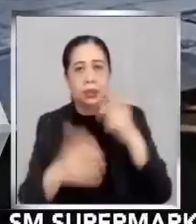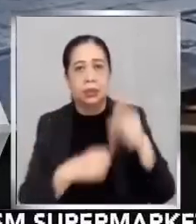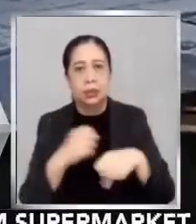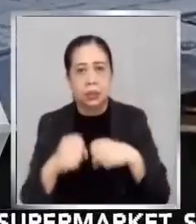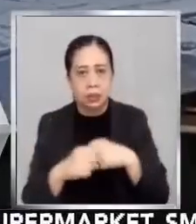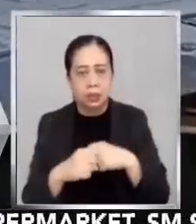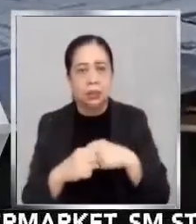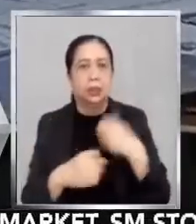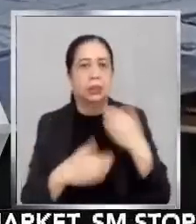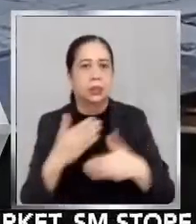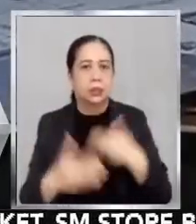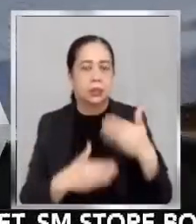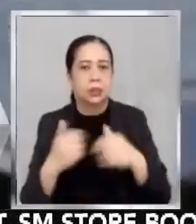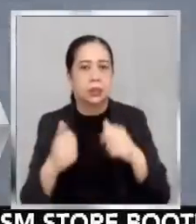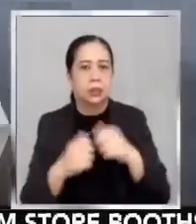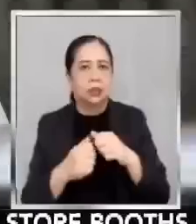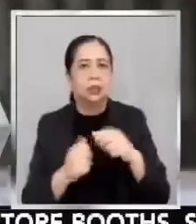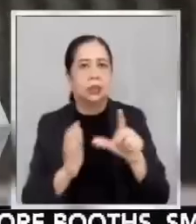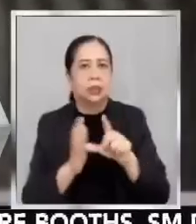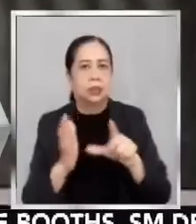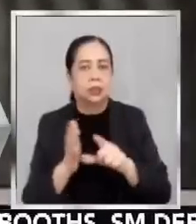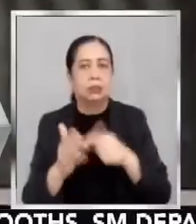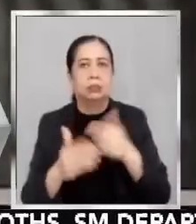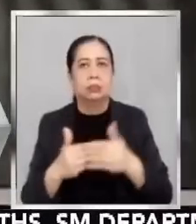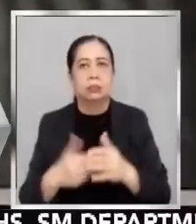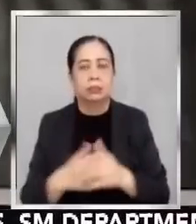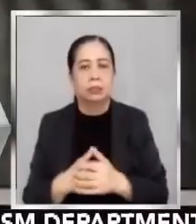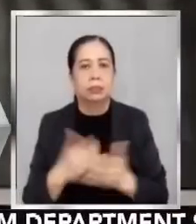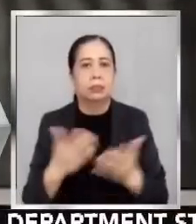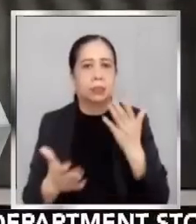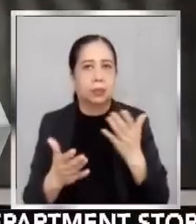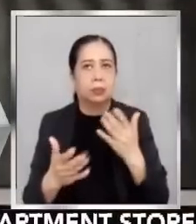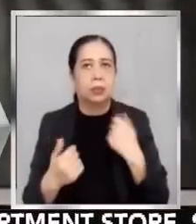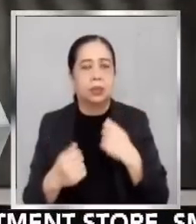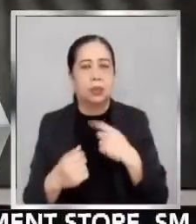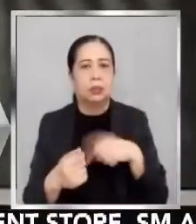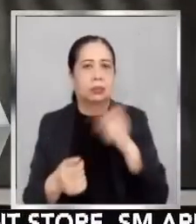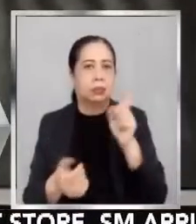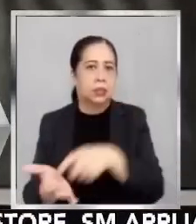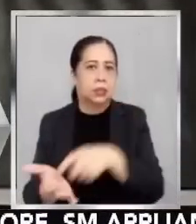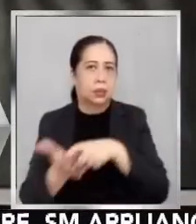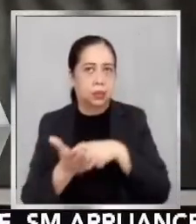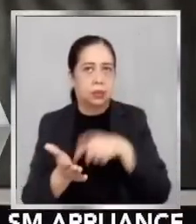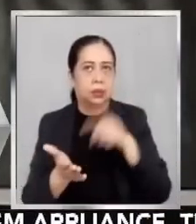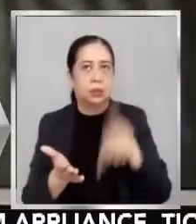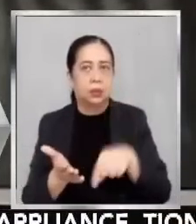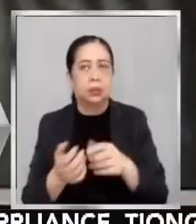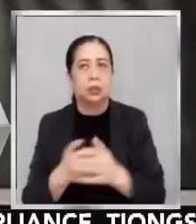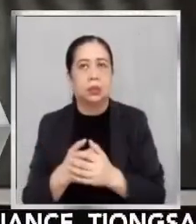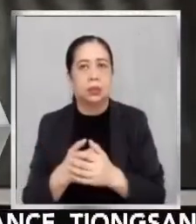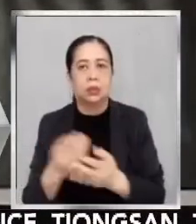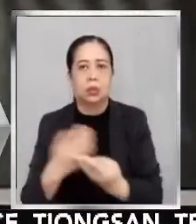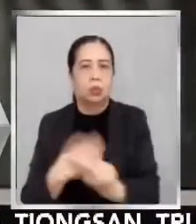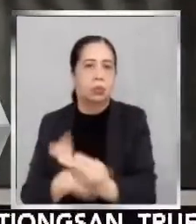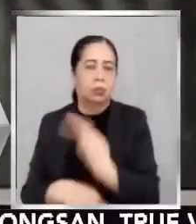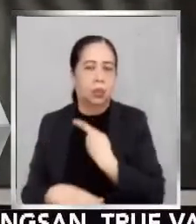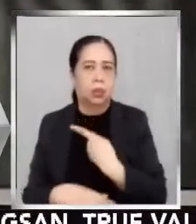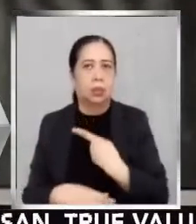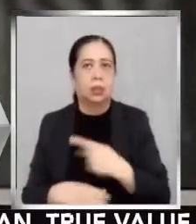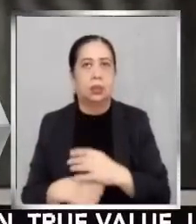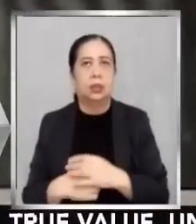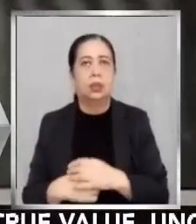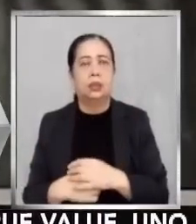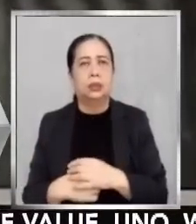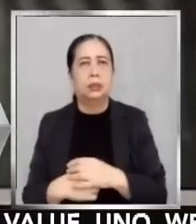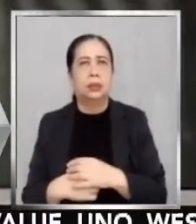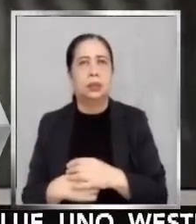na ang ahensya sa legal na proseso. Malamang po, magpapakumpel po tayo na ibalik po niya yung title